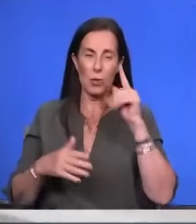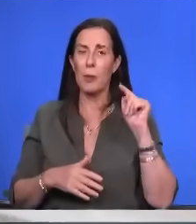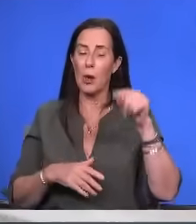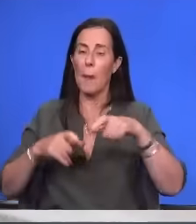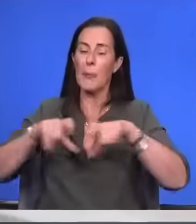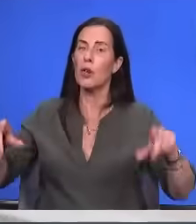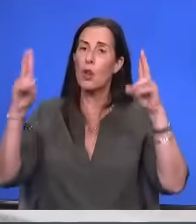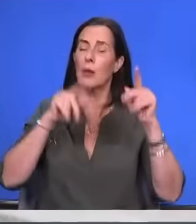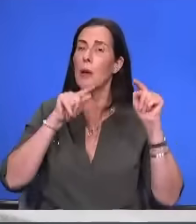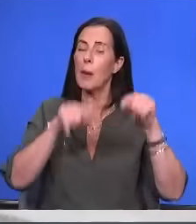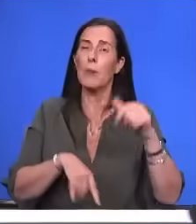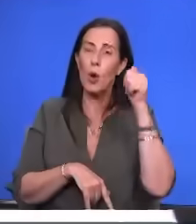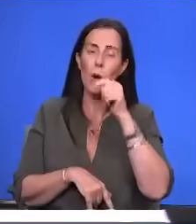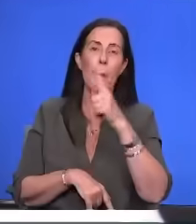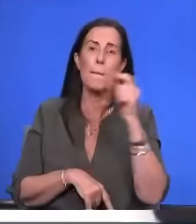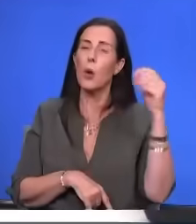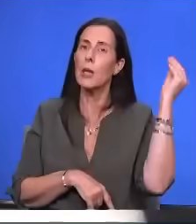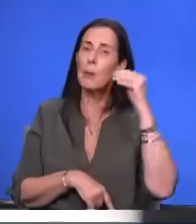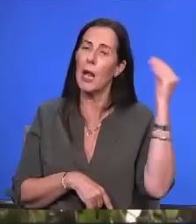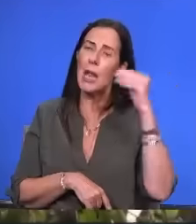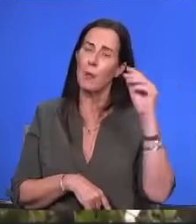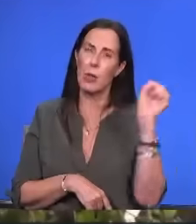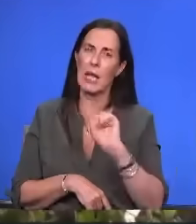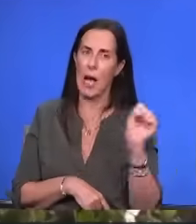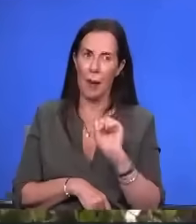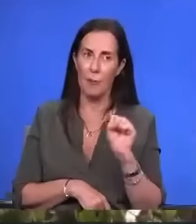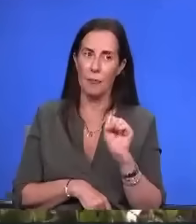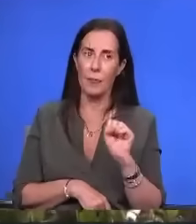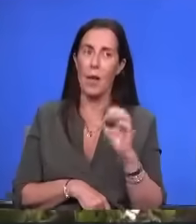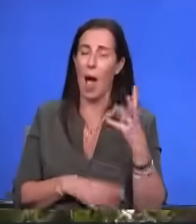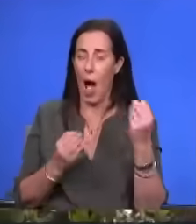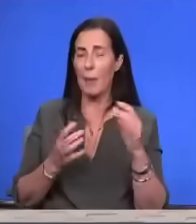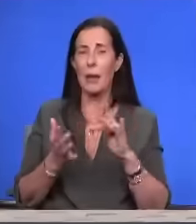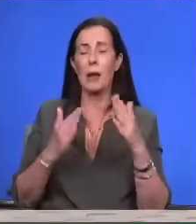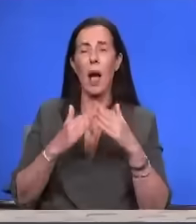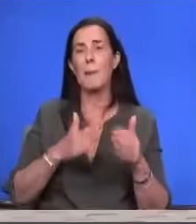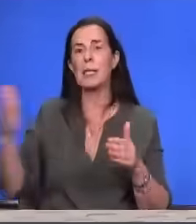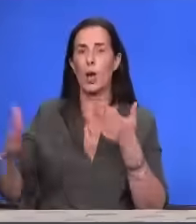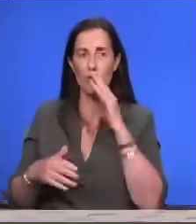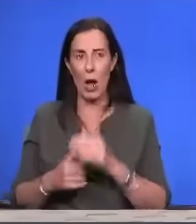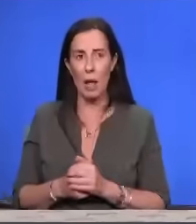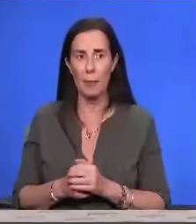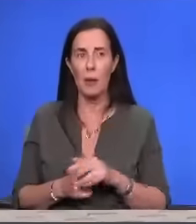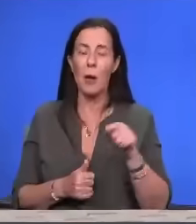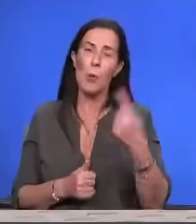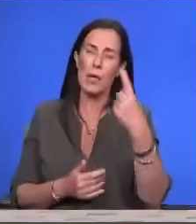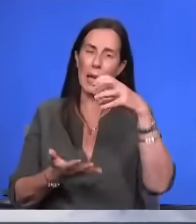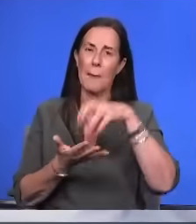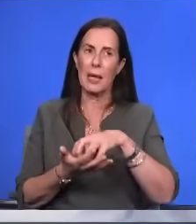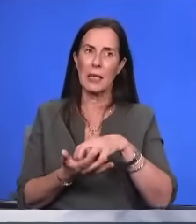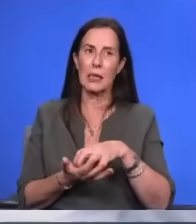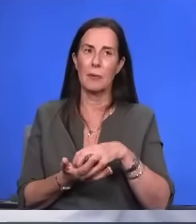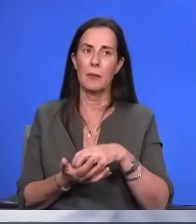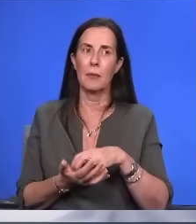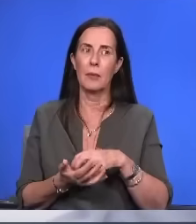החניה, מגיעים בכל יום מאות תלמידים ללמוד נהיגה. לא מעט מהם ממזרח ירושלים, כי כאן זה אחד המרכזים.